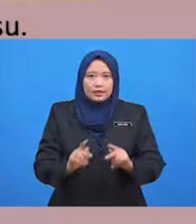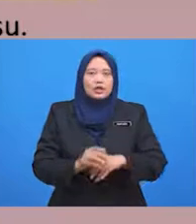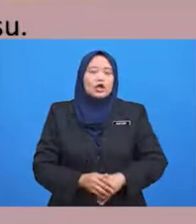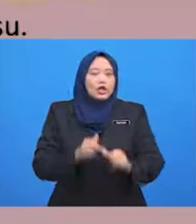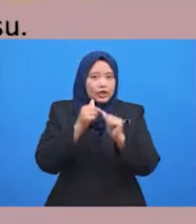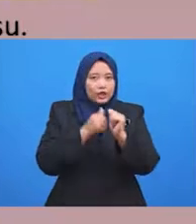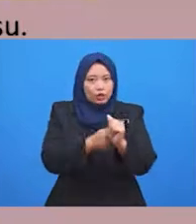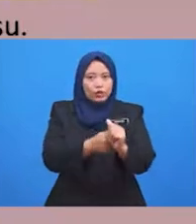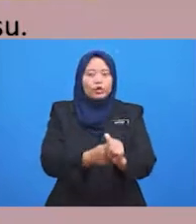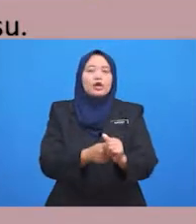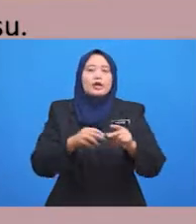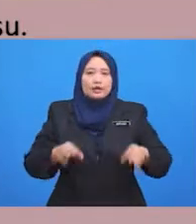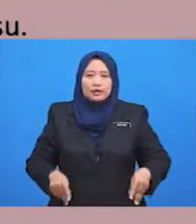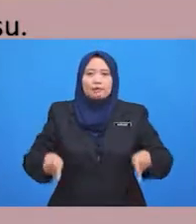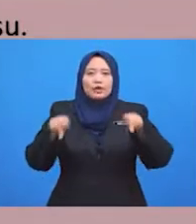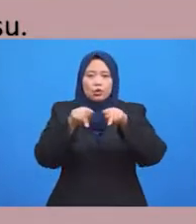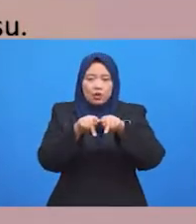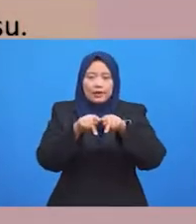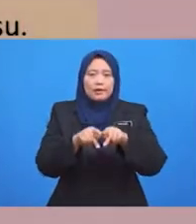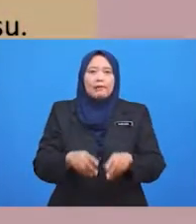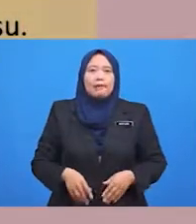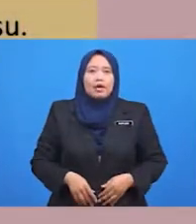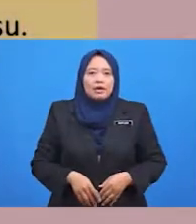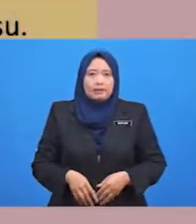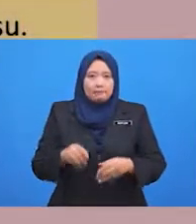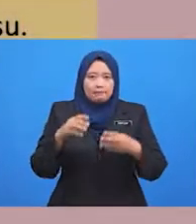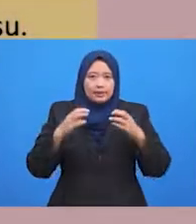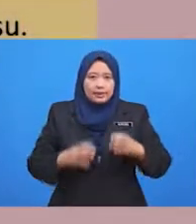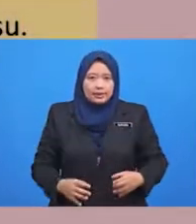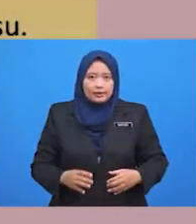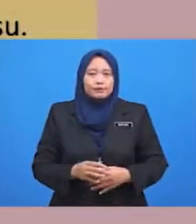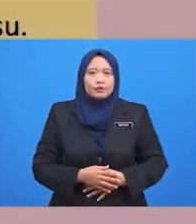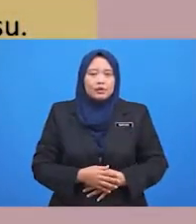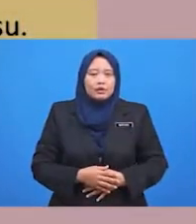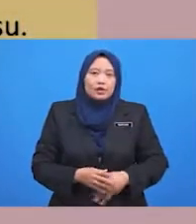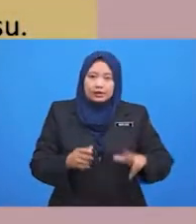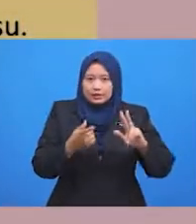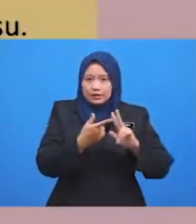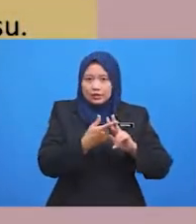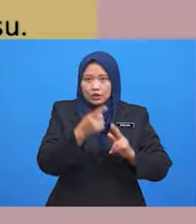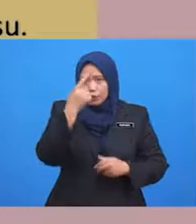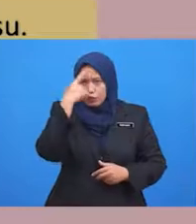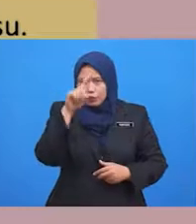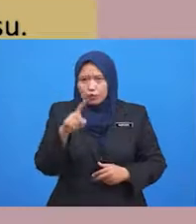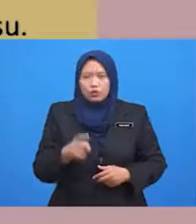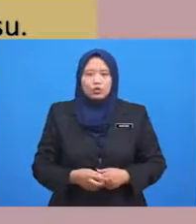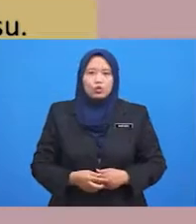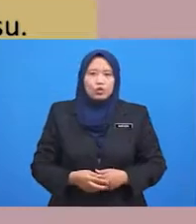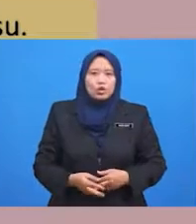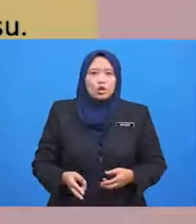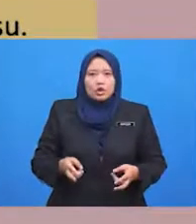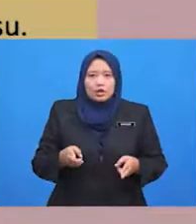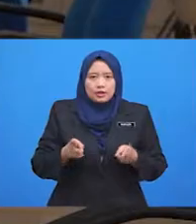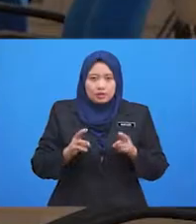atau rawatan yang diingini. Kaedah ini digunakan untuk merangsang keteguhan otot dan tisu.